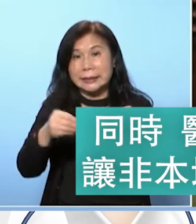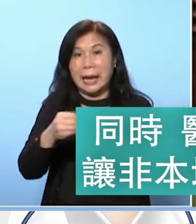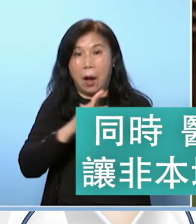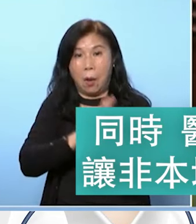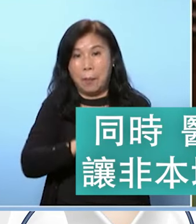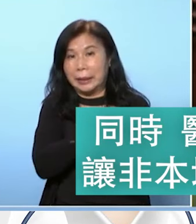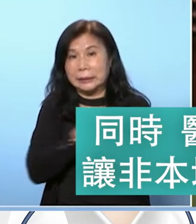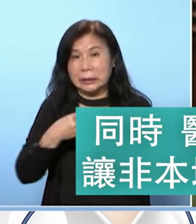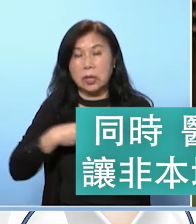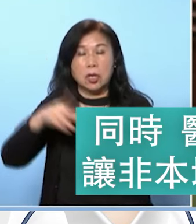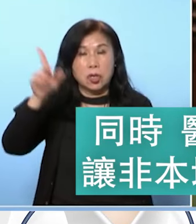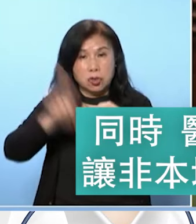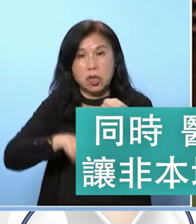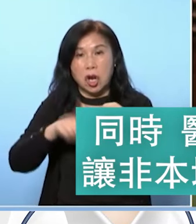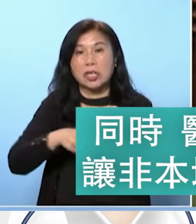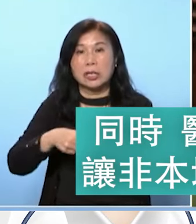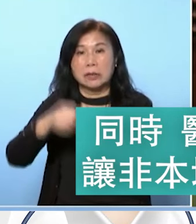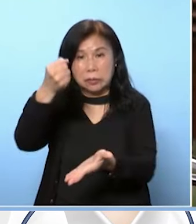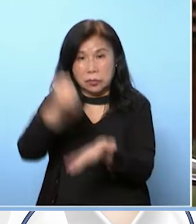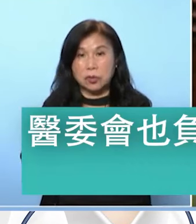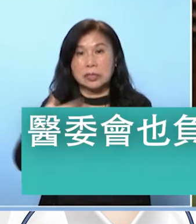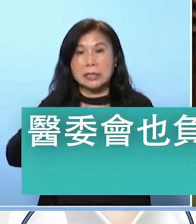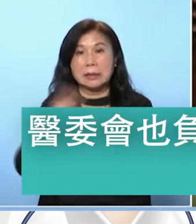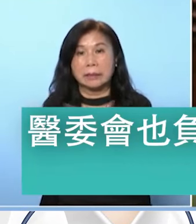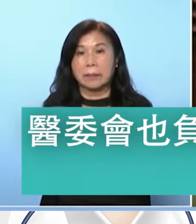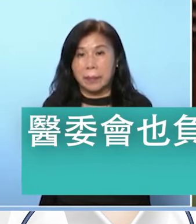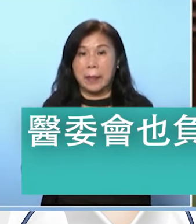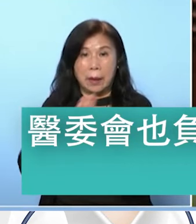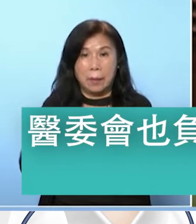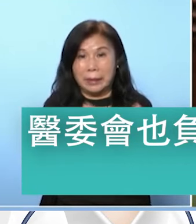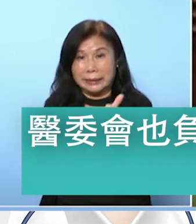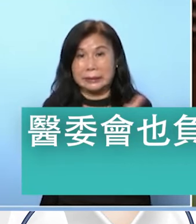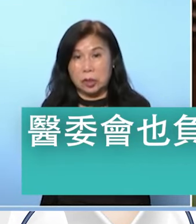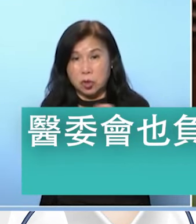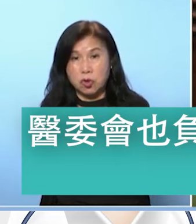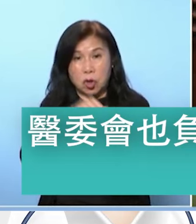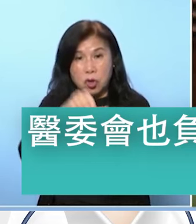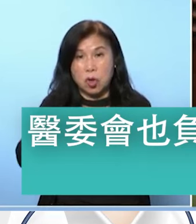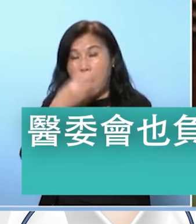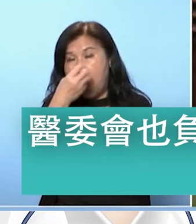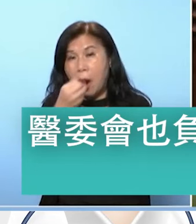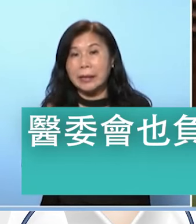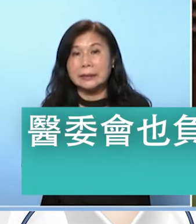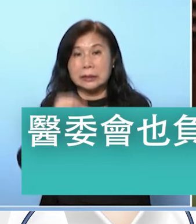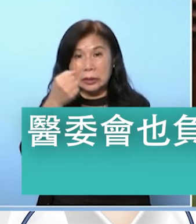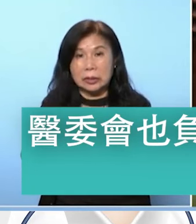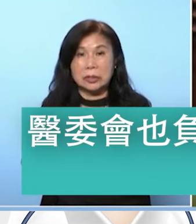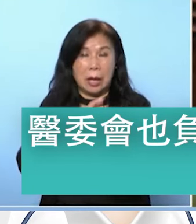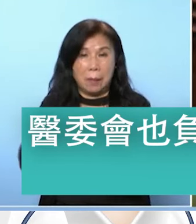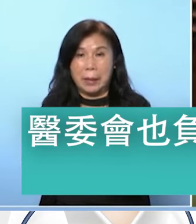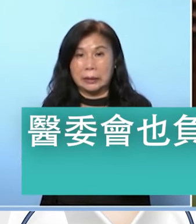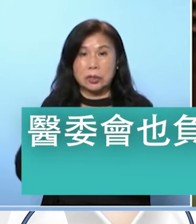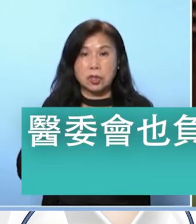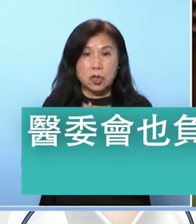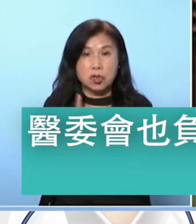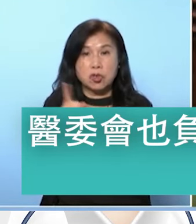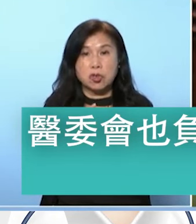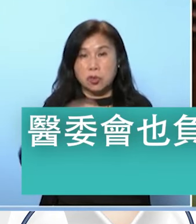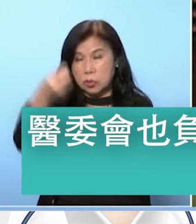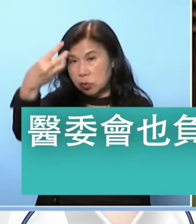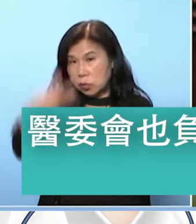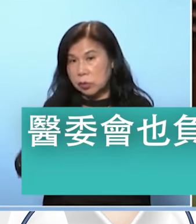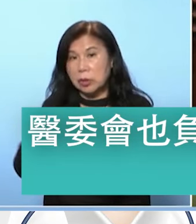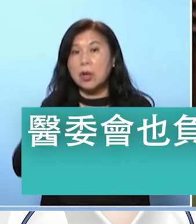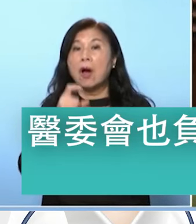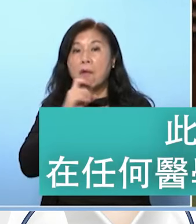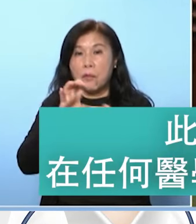香港取得正式的註冊。醫委會亦負責制定香港註冊醫生專業守則和相